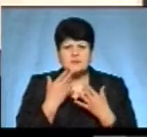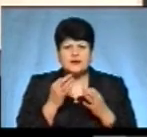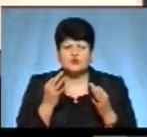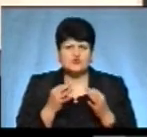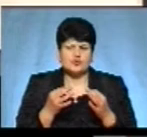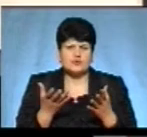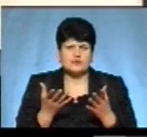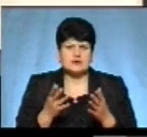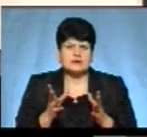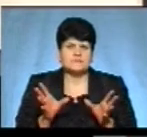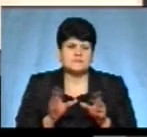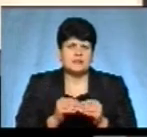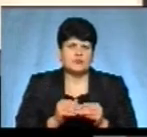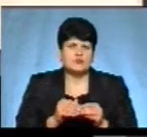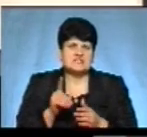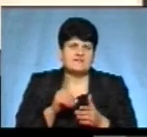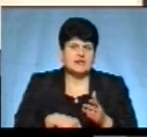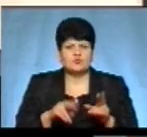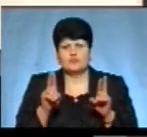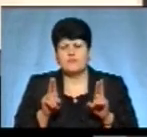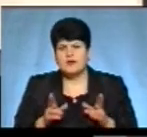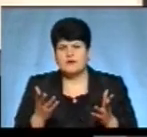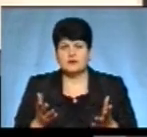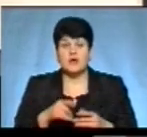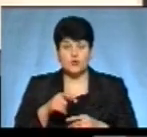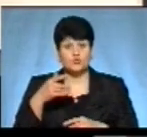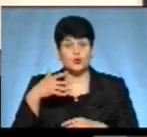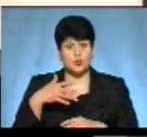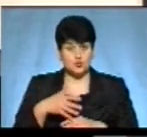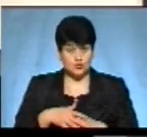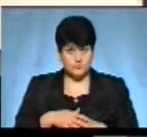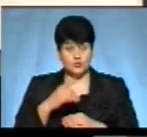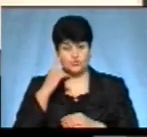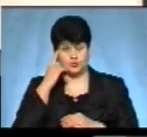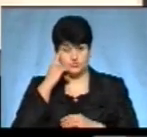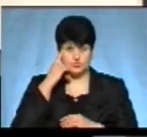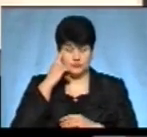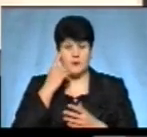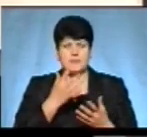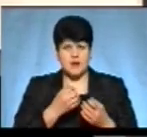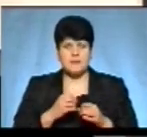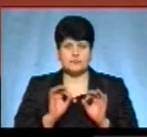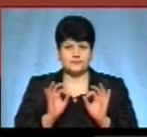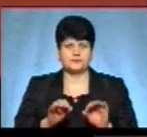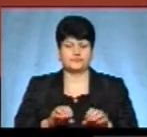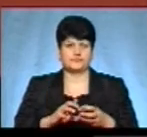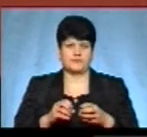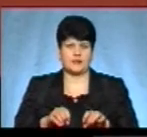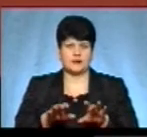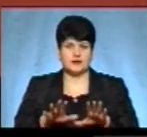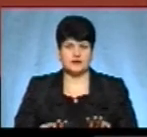вірою, ні з канонами. Розумієте? І коли люди це розуміють, думаючі люди приймають висновок. Не думаючі